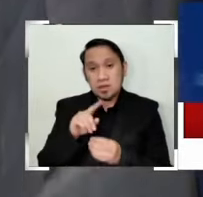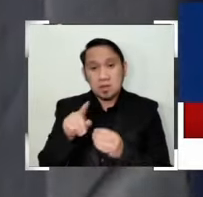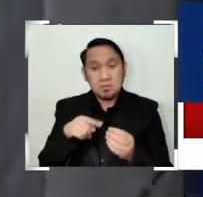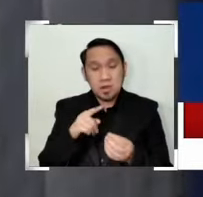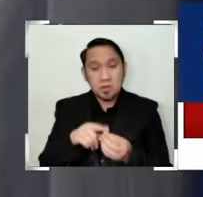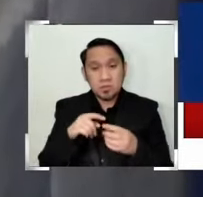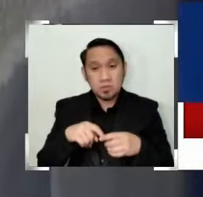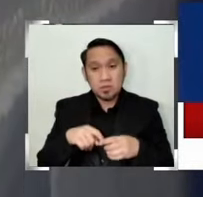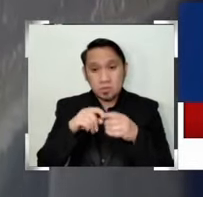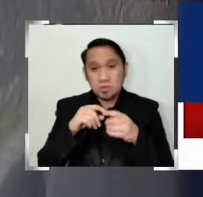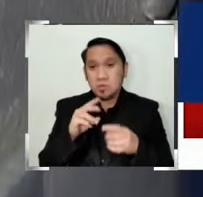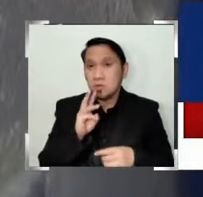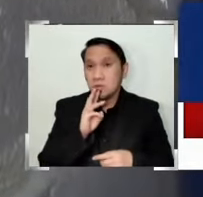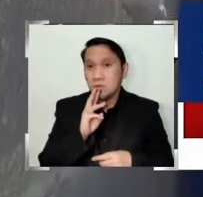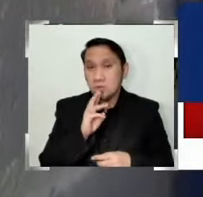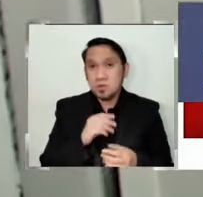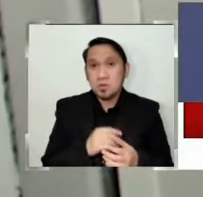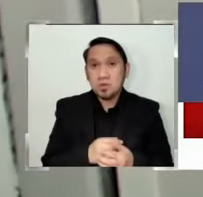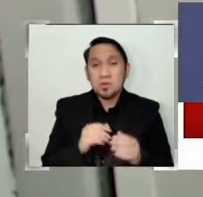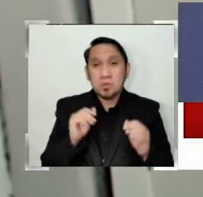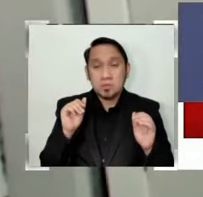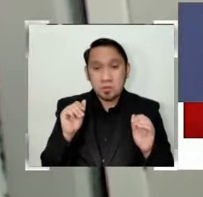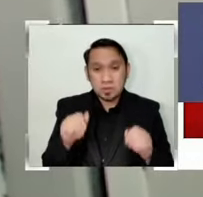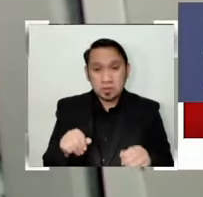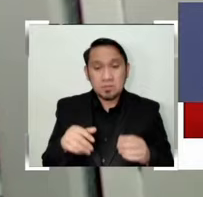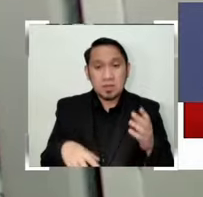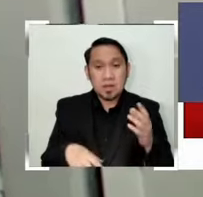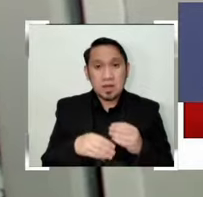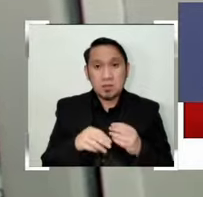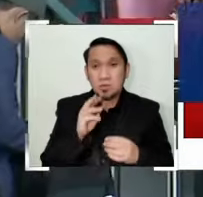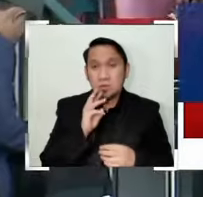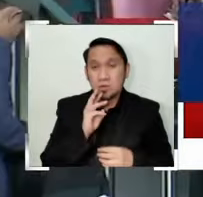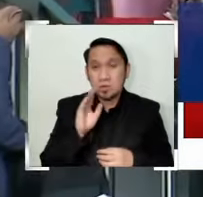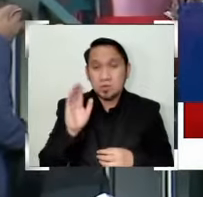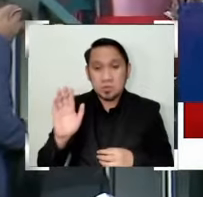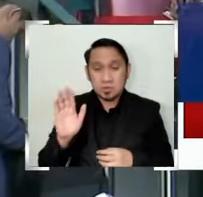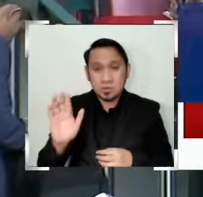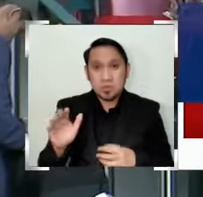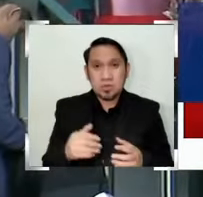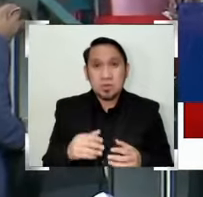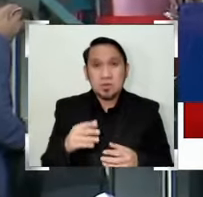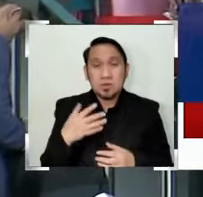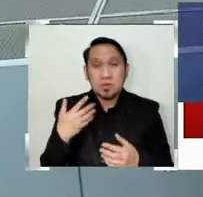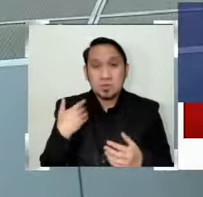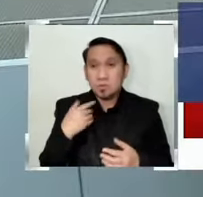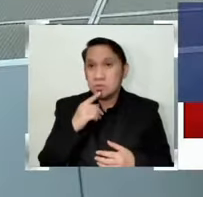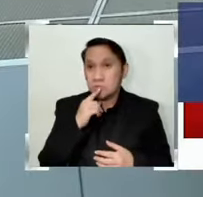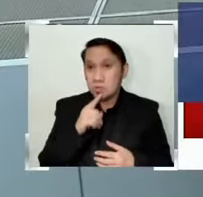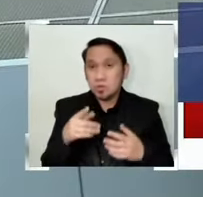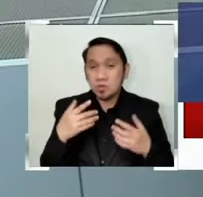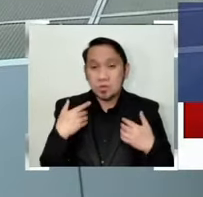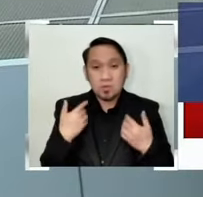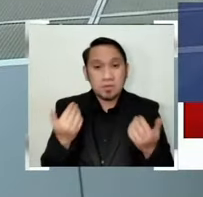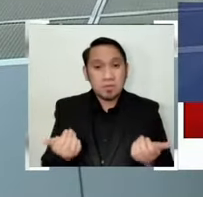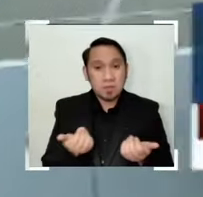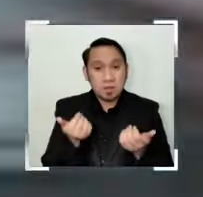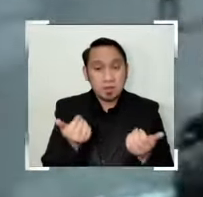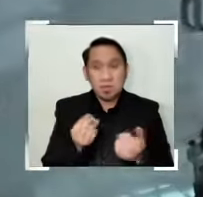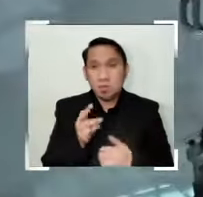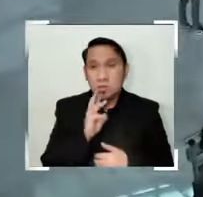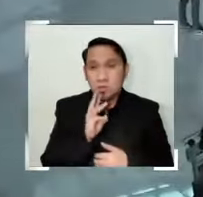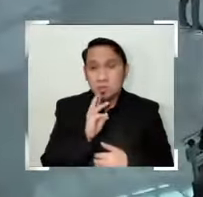water tankers daw sila na maaaring maglagay ng tubig sa kanilang storage tanks para matiyak ang sapat na supply ng tubig sa mga